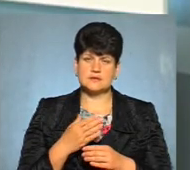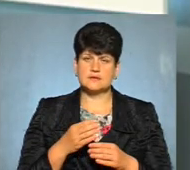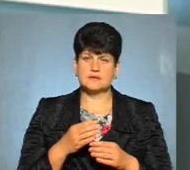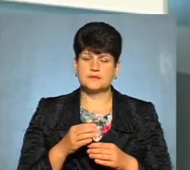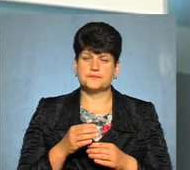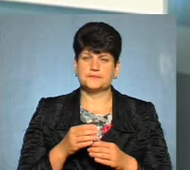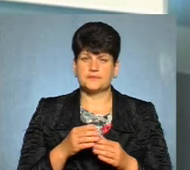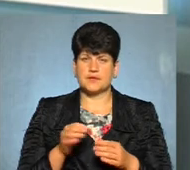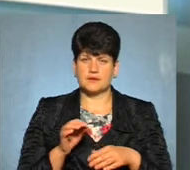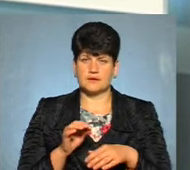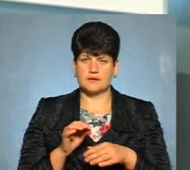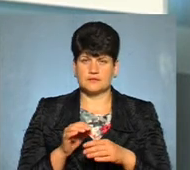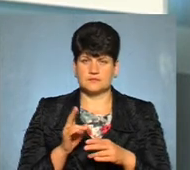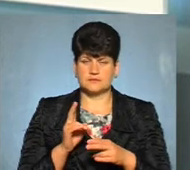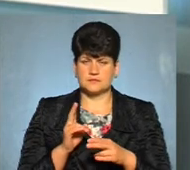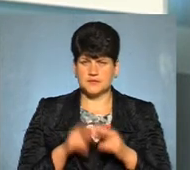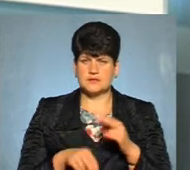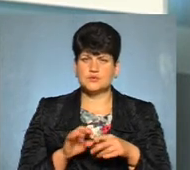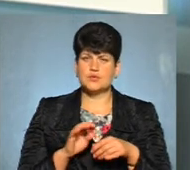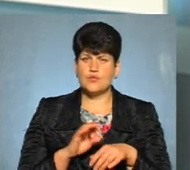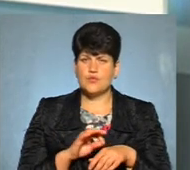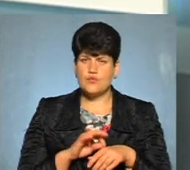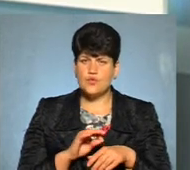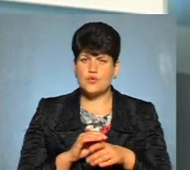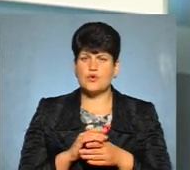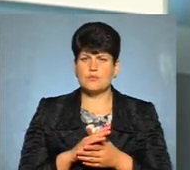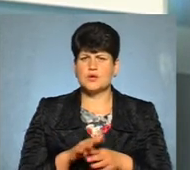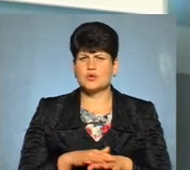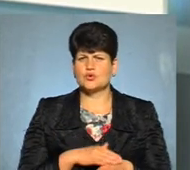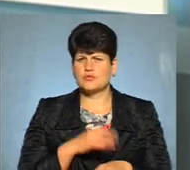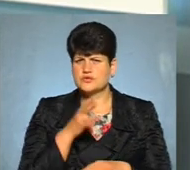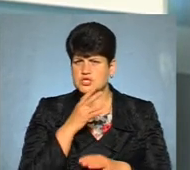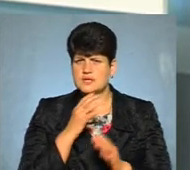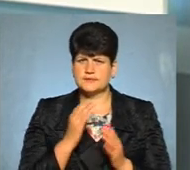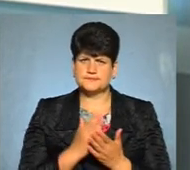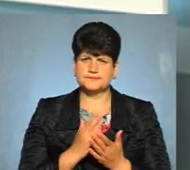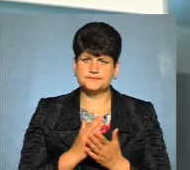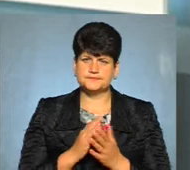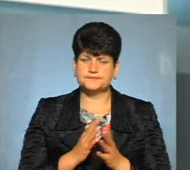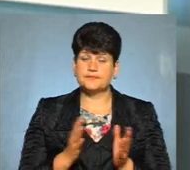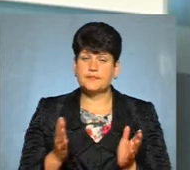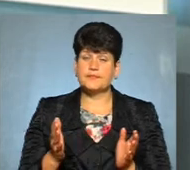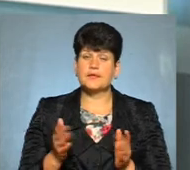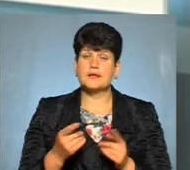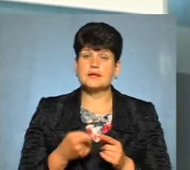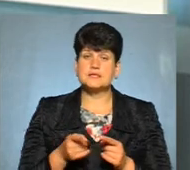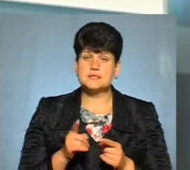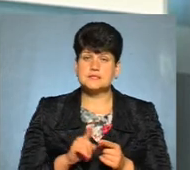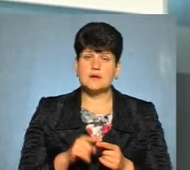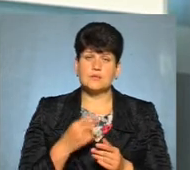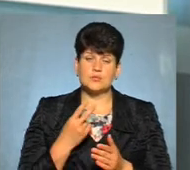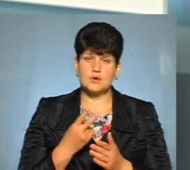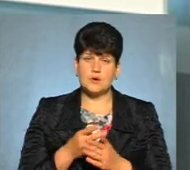і далі зберігаються доволі тривалий час. І вони свідчать